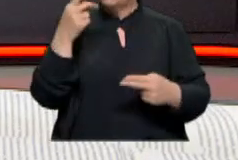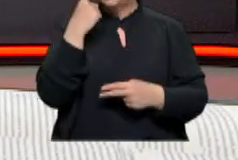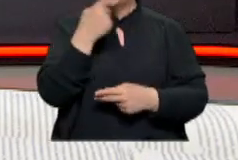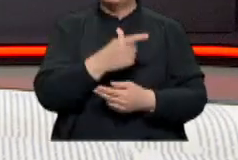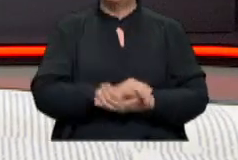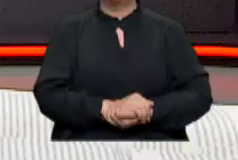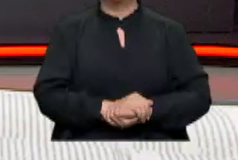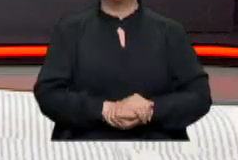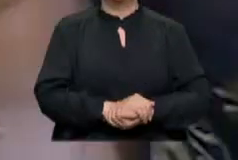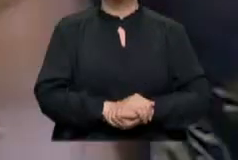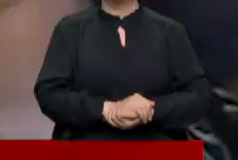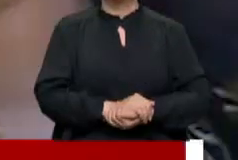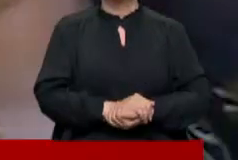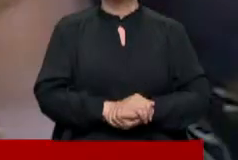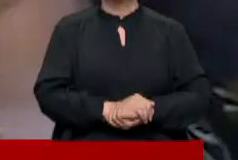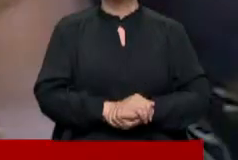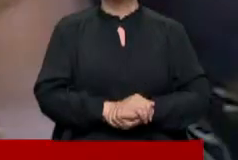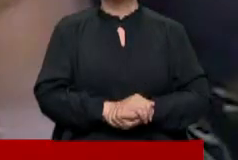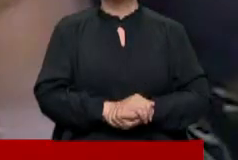Bakalım.